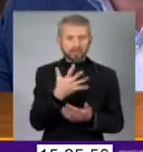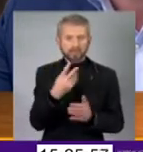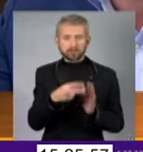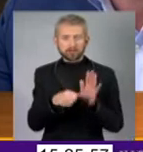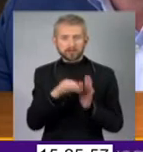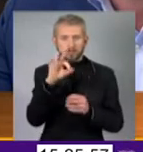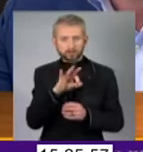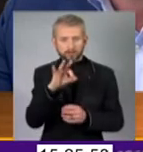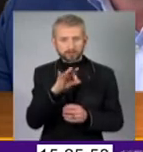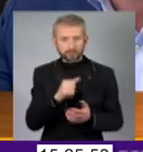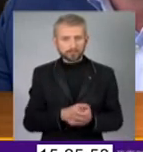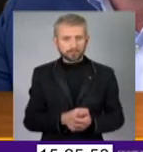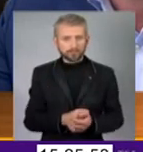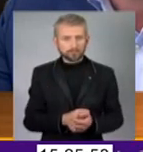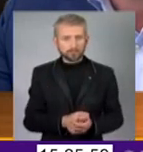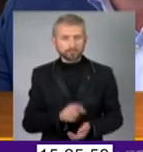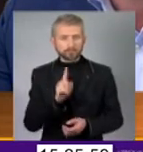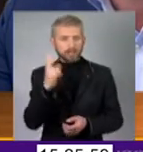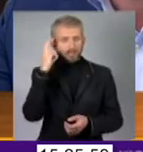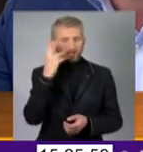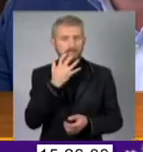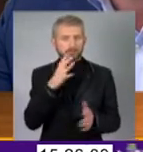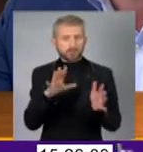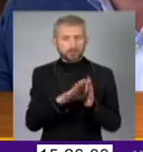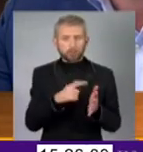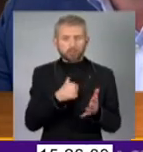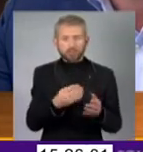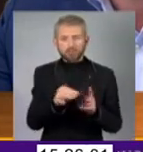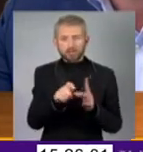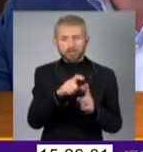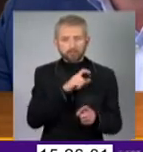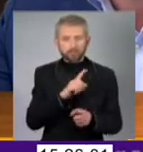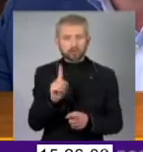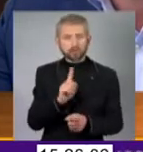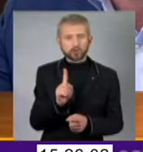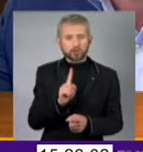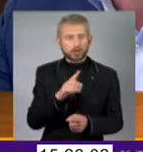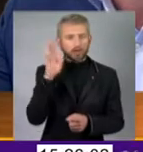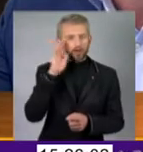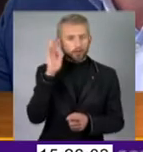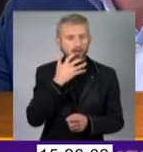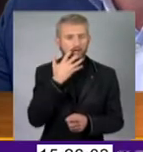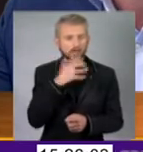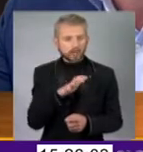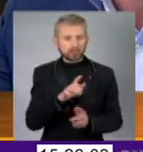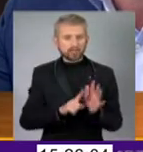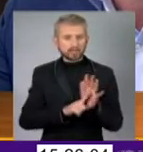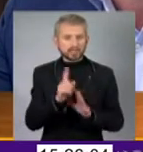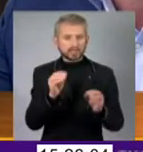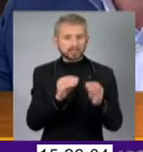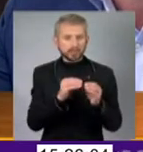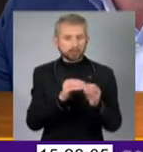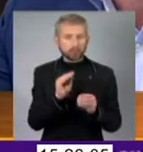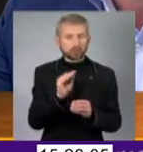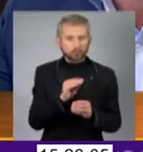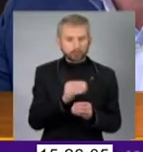25-26 градусів. Але Київтеплоенерго мені надав відповідь, що вода гаряча з 10